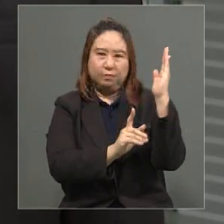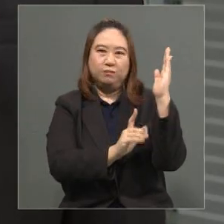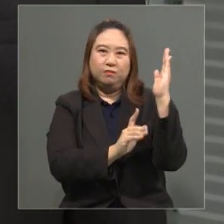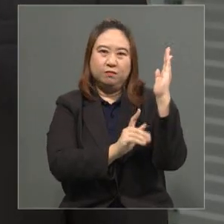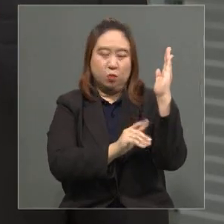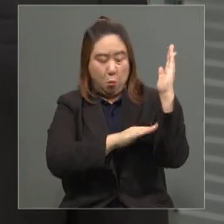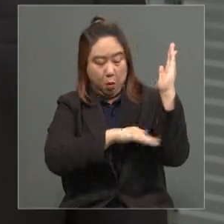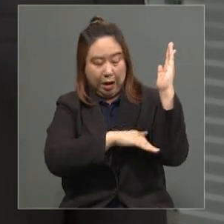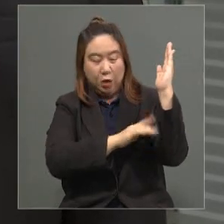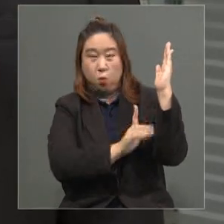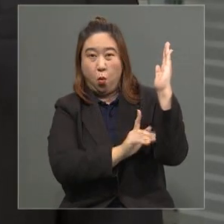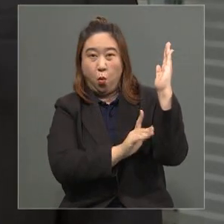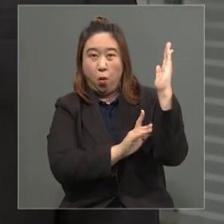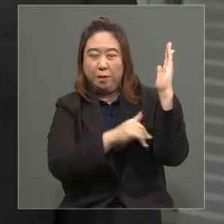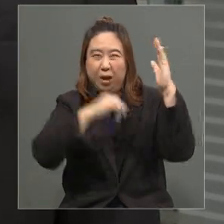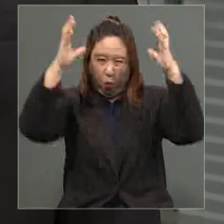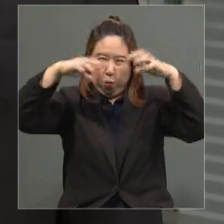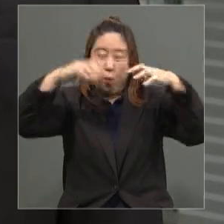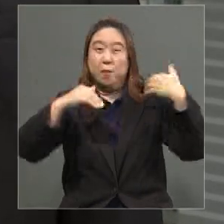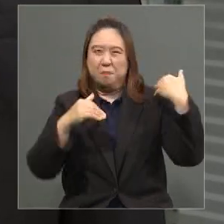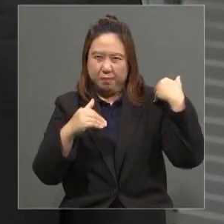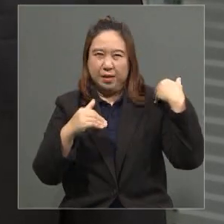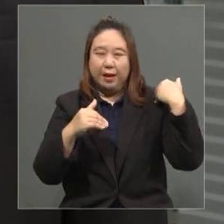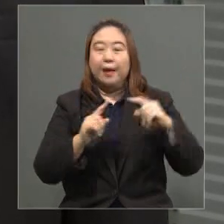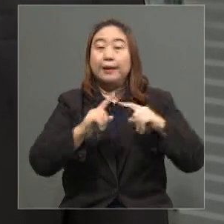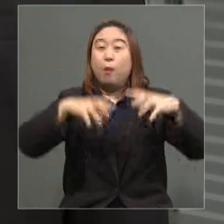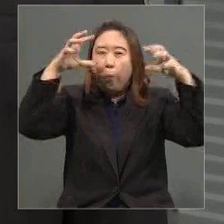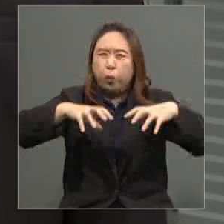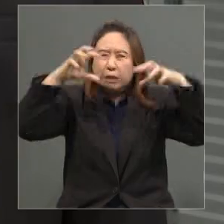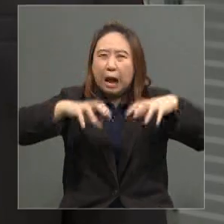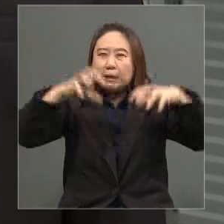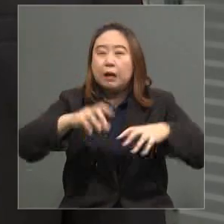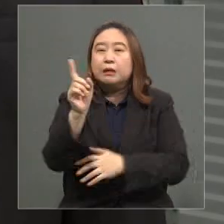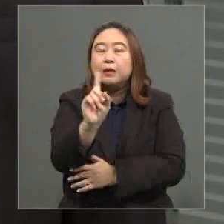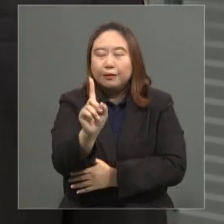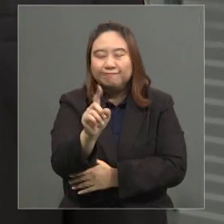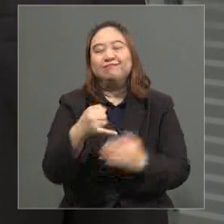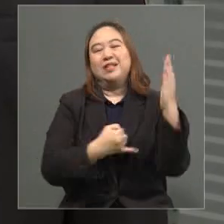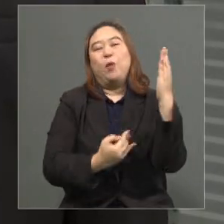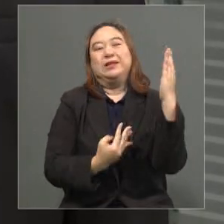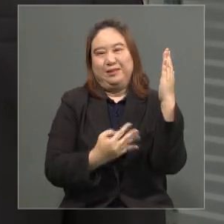เมื่อในเมื่อส